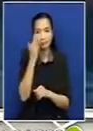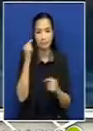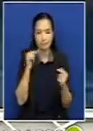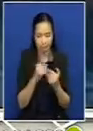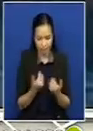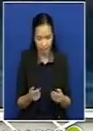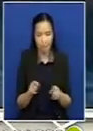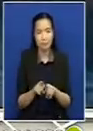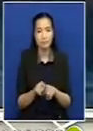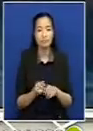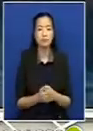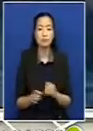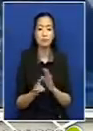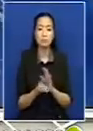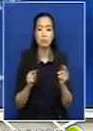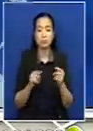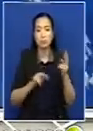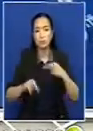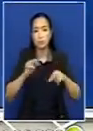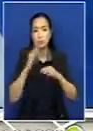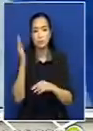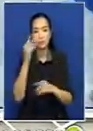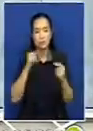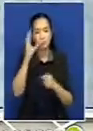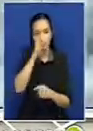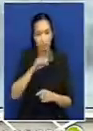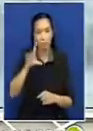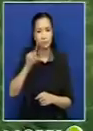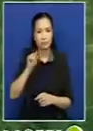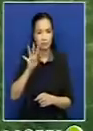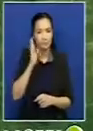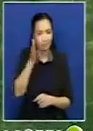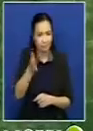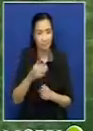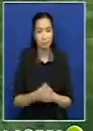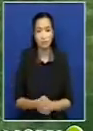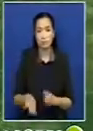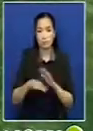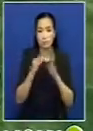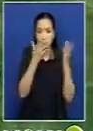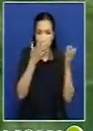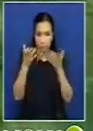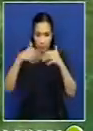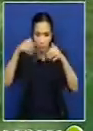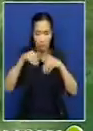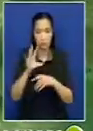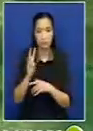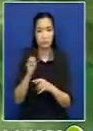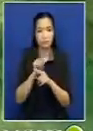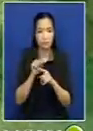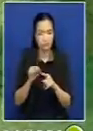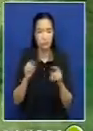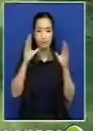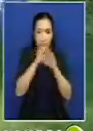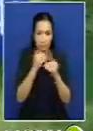ในช่วงนี้กันด้วยครับและปิดท้ายกันที่การตรวจสอบสภาพอากาศใน24ชั่วโมงข้างหน้าครับภาคเหนือมีเมฆเป็นส่วนมากกับฝนฟ้าคะนองร้อยละ60ของพื้น